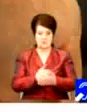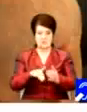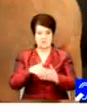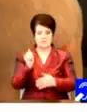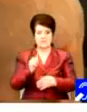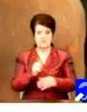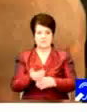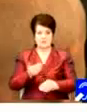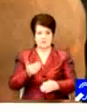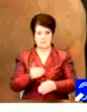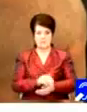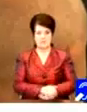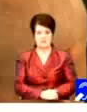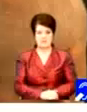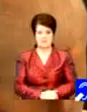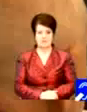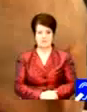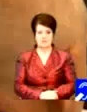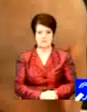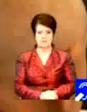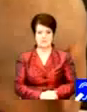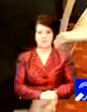parlamentare anticipate.